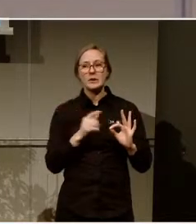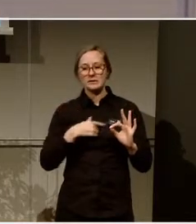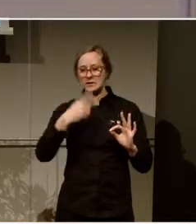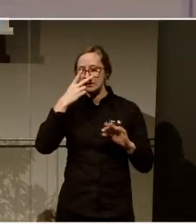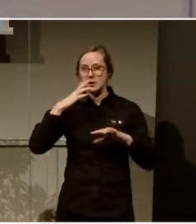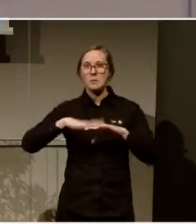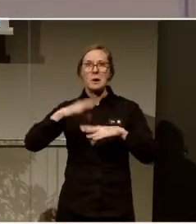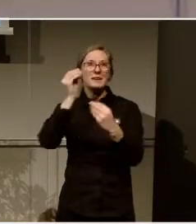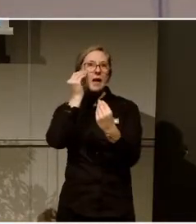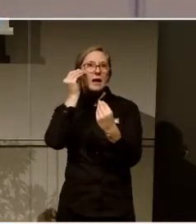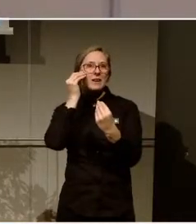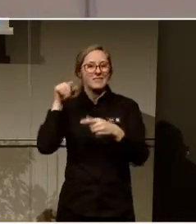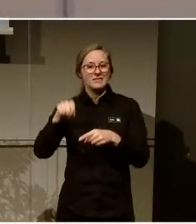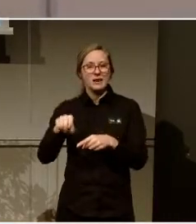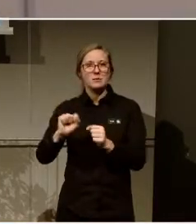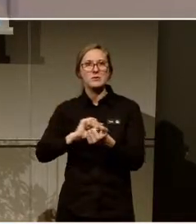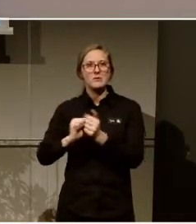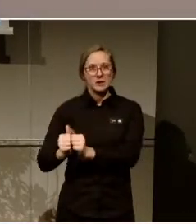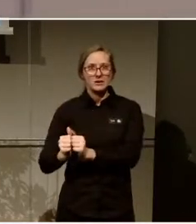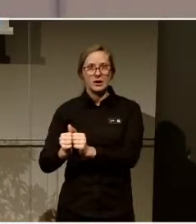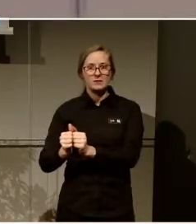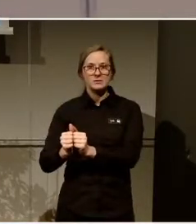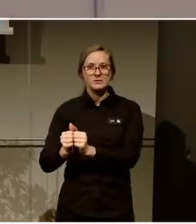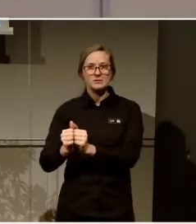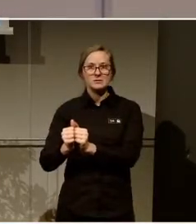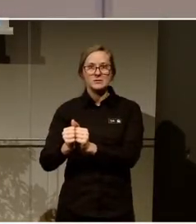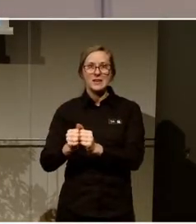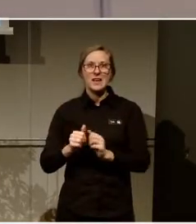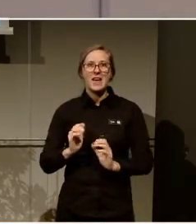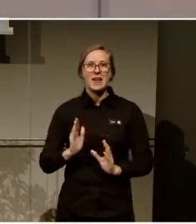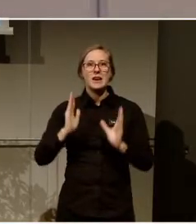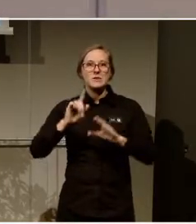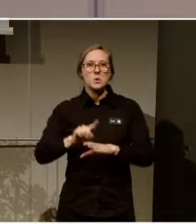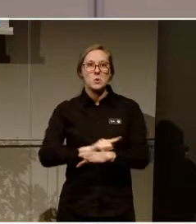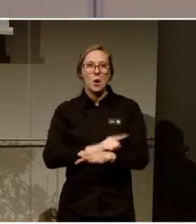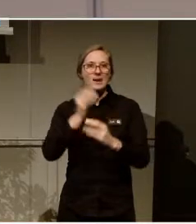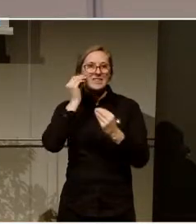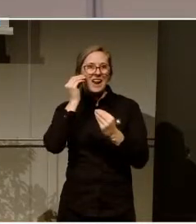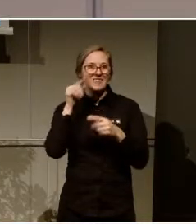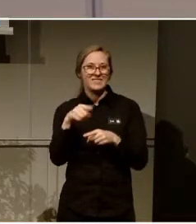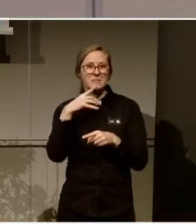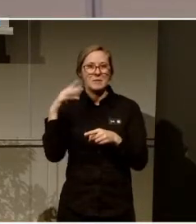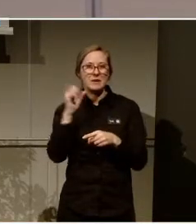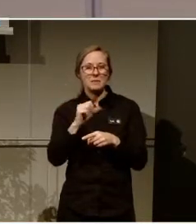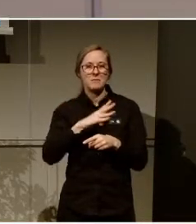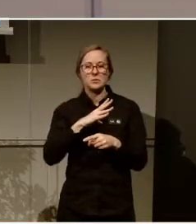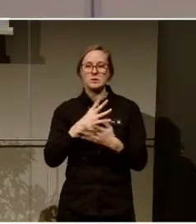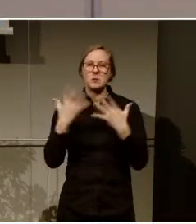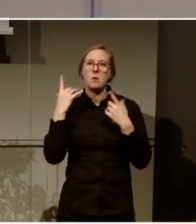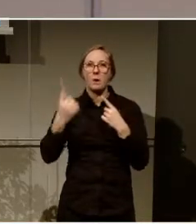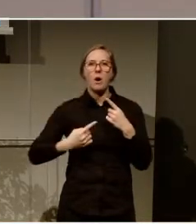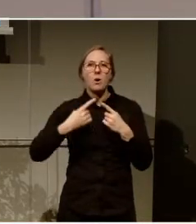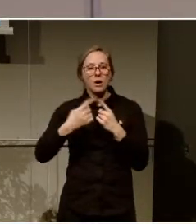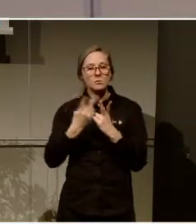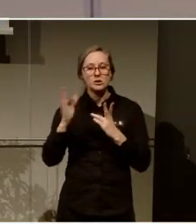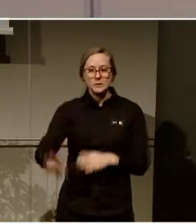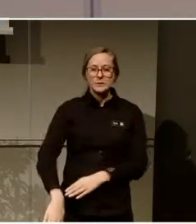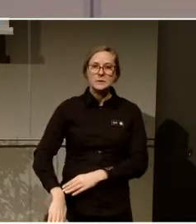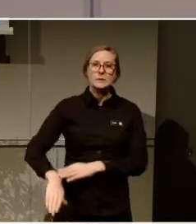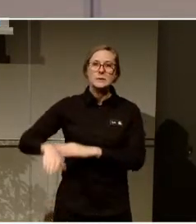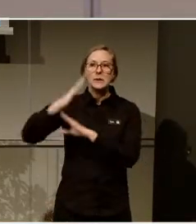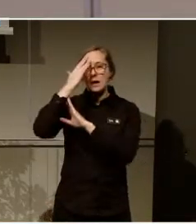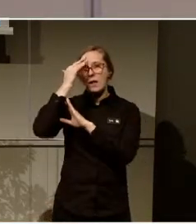förändras. Livslångt lärande är ett begrepp som har funnits många år. Vi har sett att det har funnits med